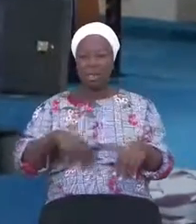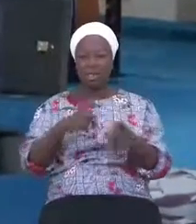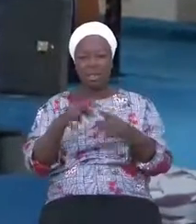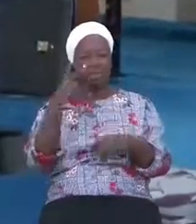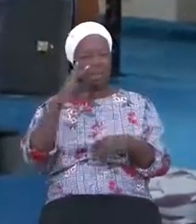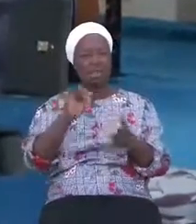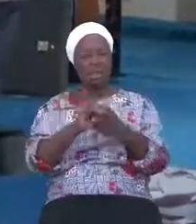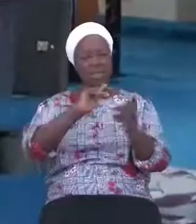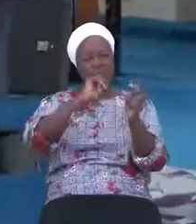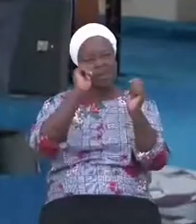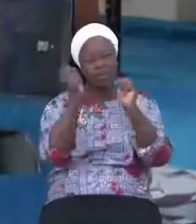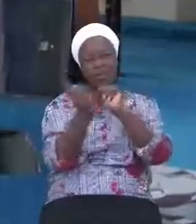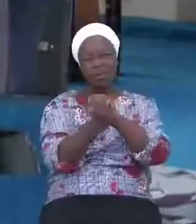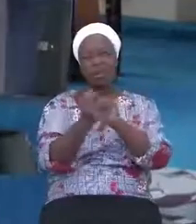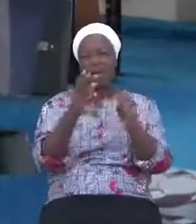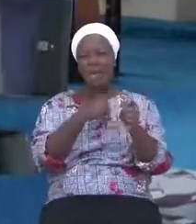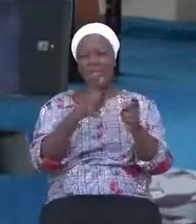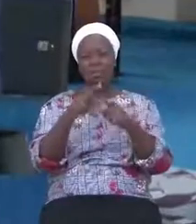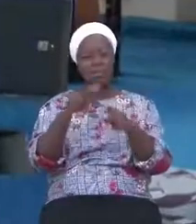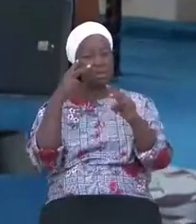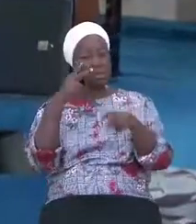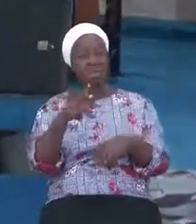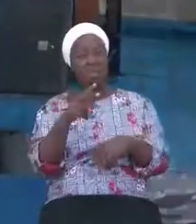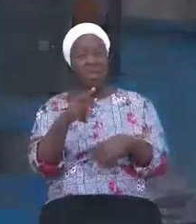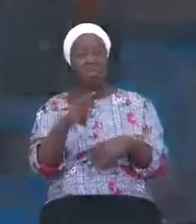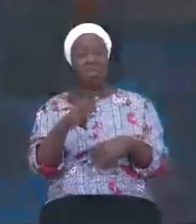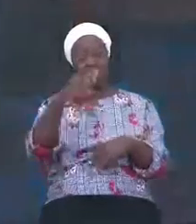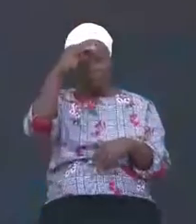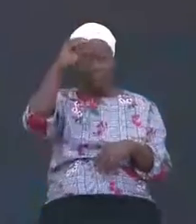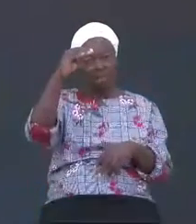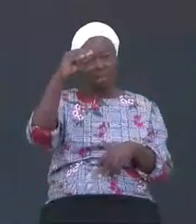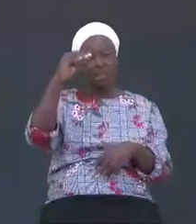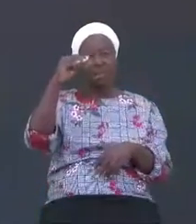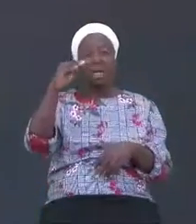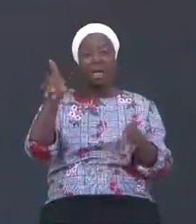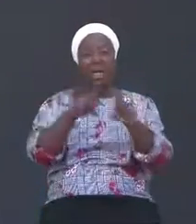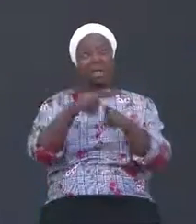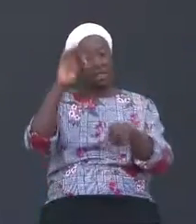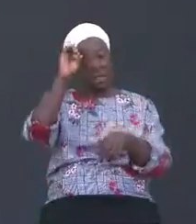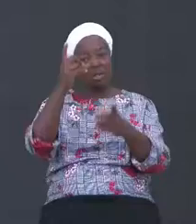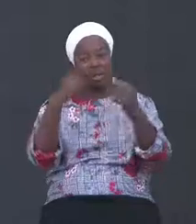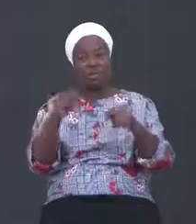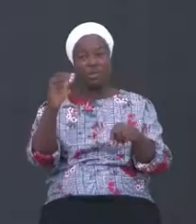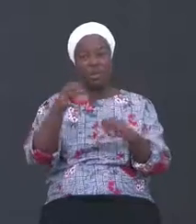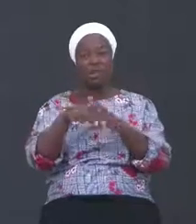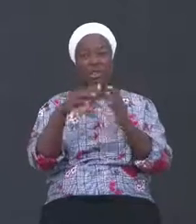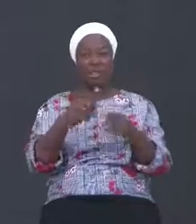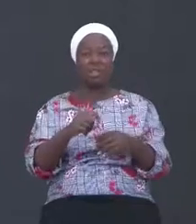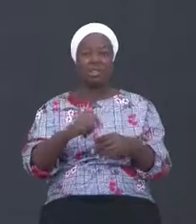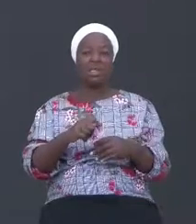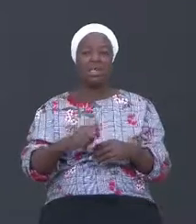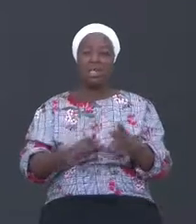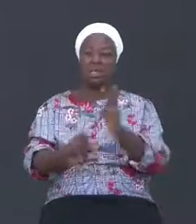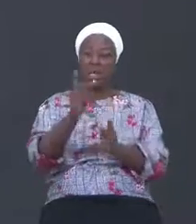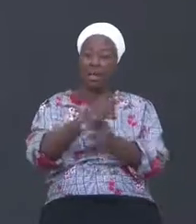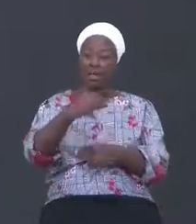la transfiguration et vous regardez l'homme comme il vient et se retrouve dans les